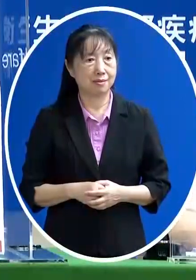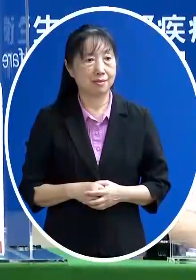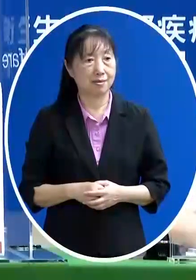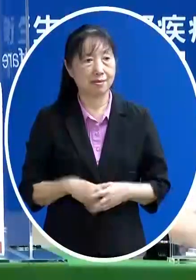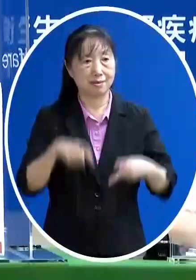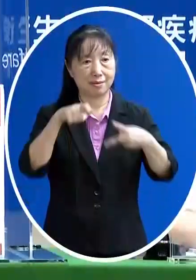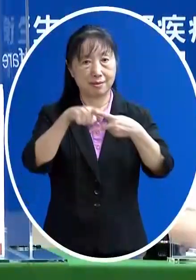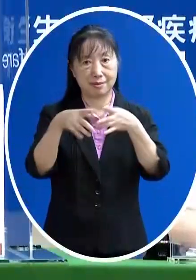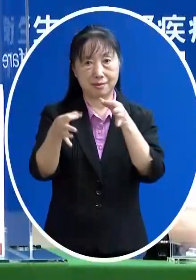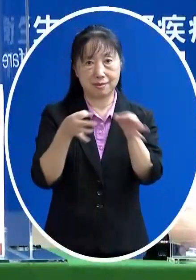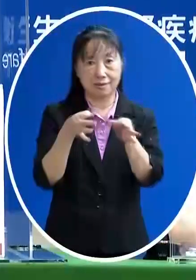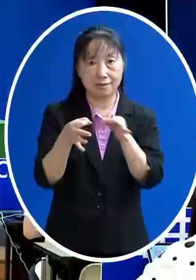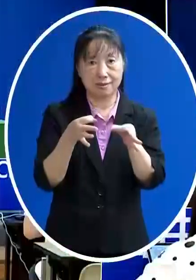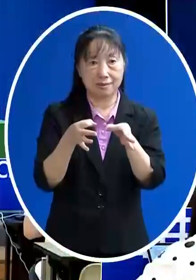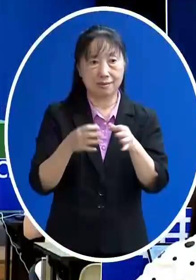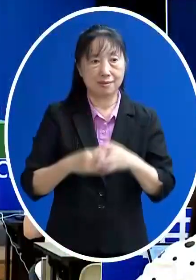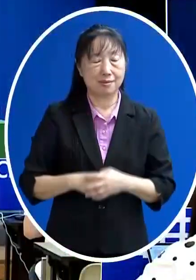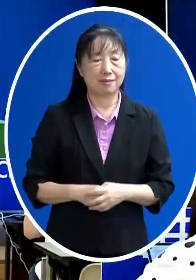好，工商。